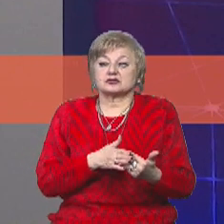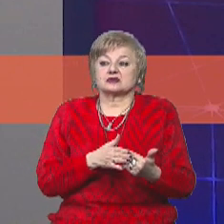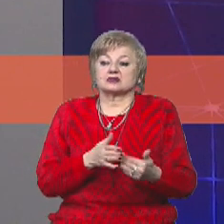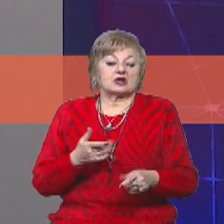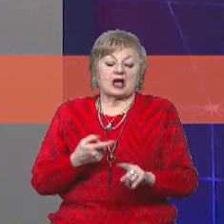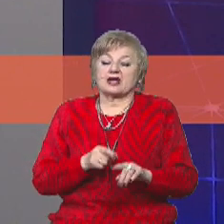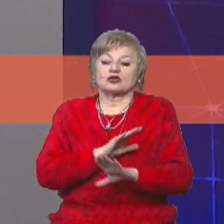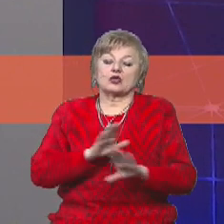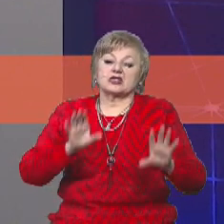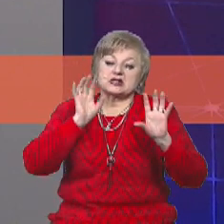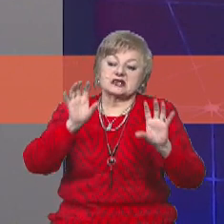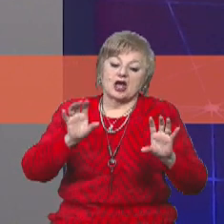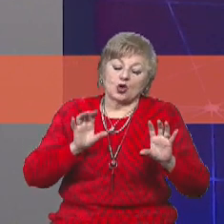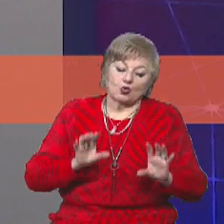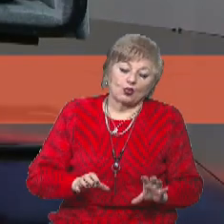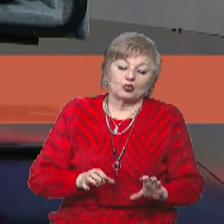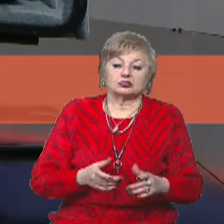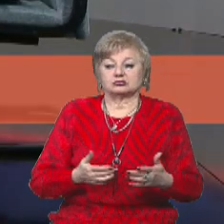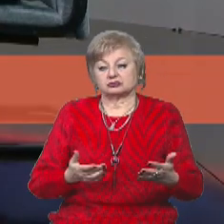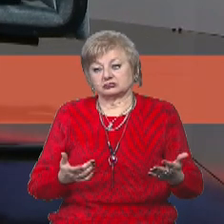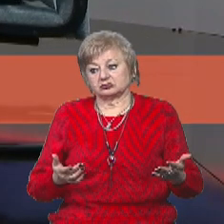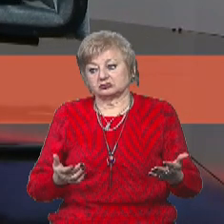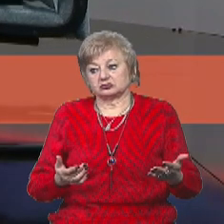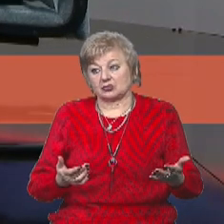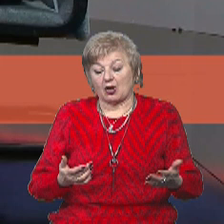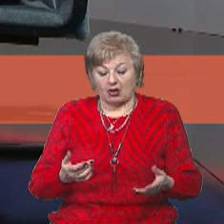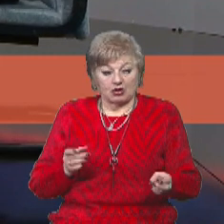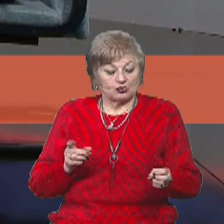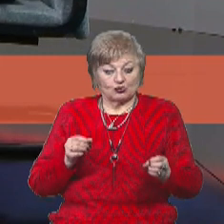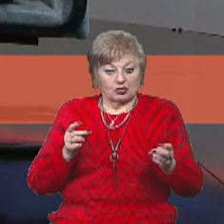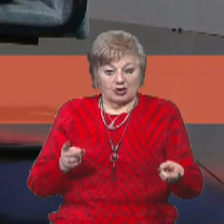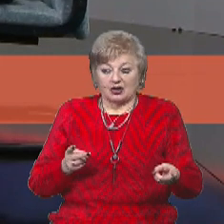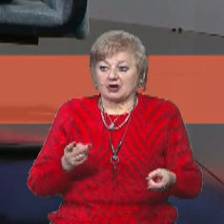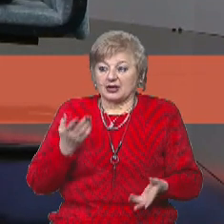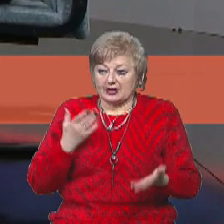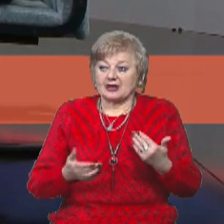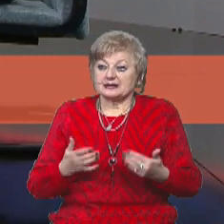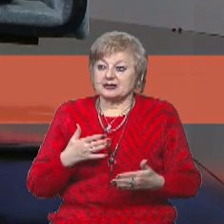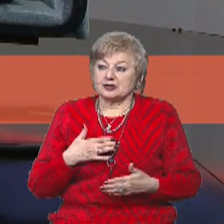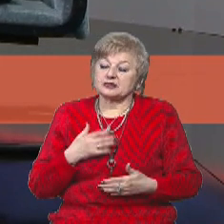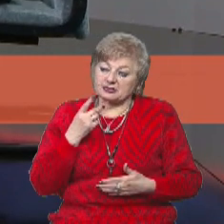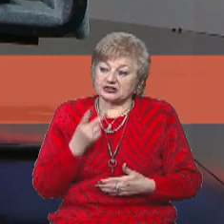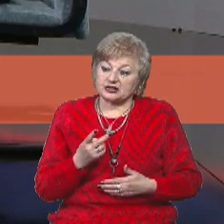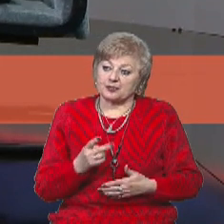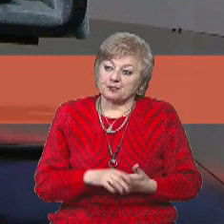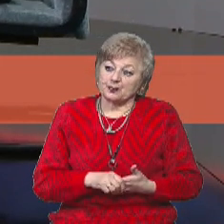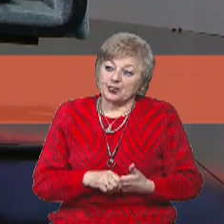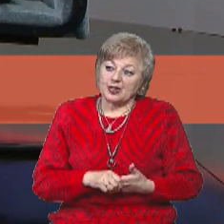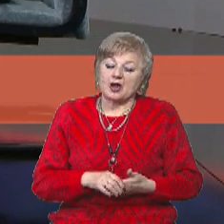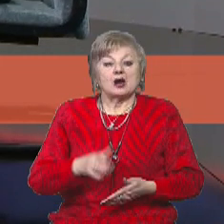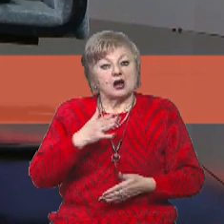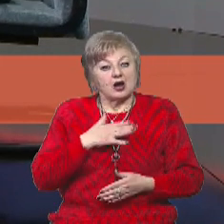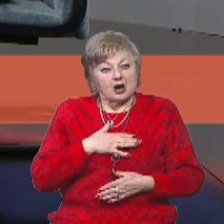це незаконно там і так далі. Тому а сама моя система дорога, якщо ми беремо, от спочатку візьмемо гроші, для того, щоб це дивіться, здійснити. Дивіться,